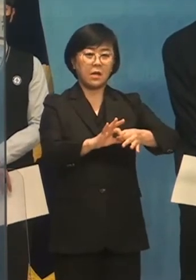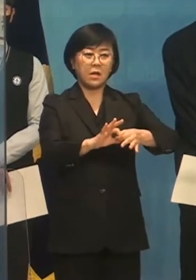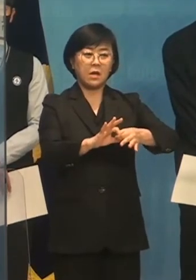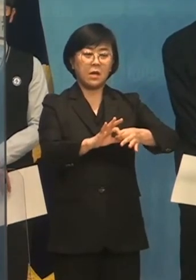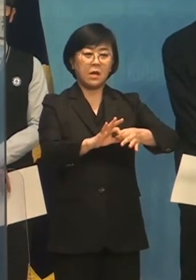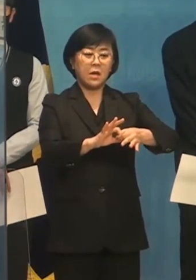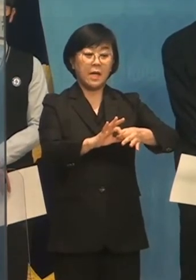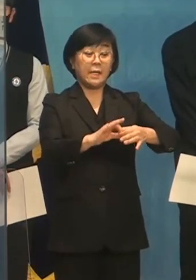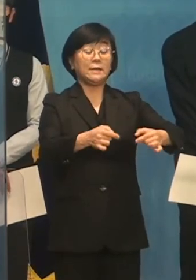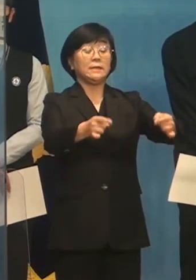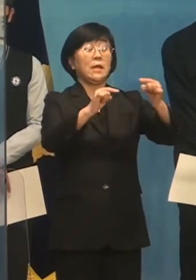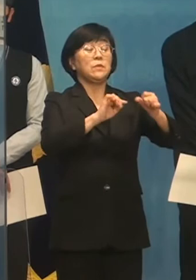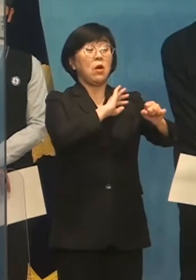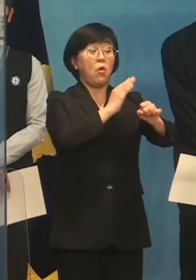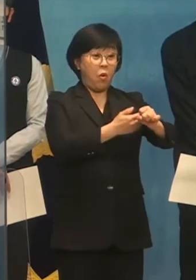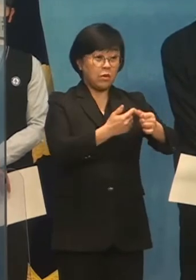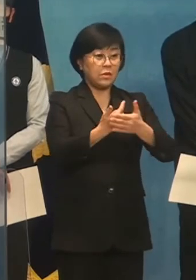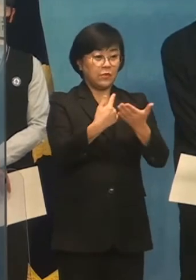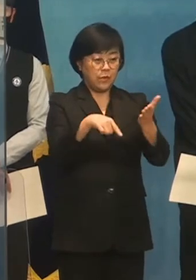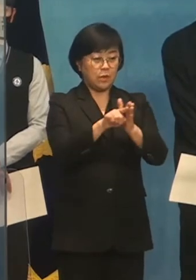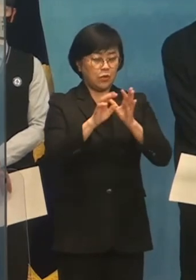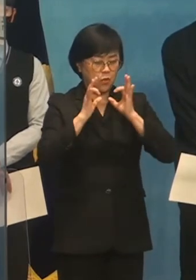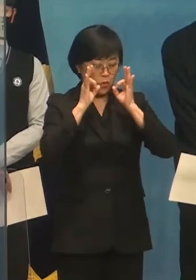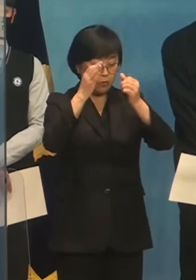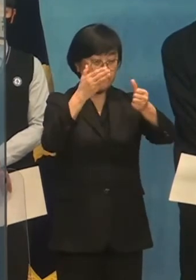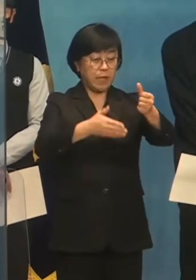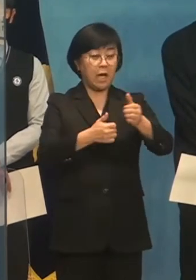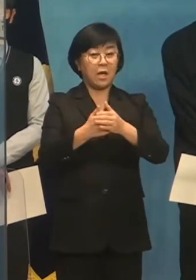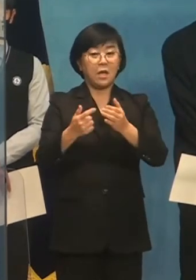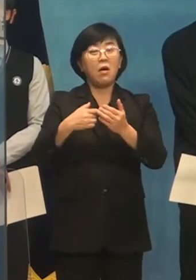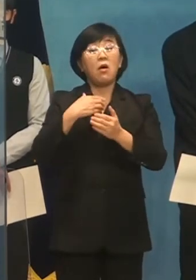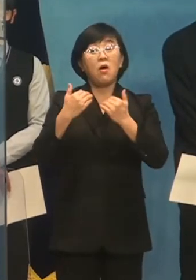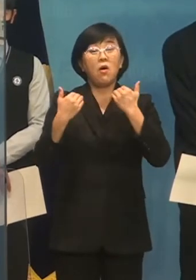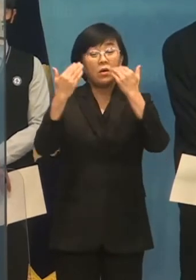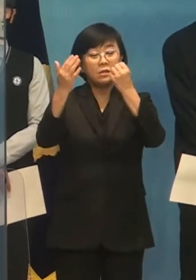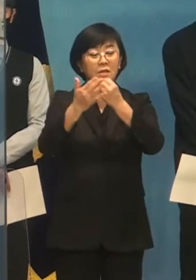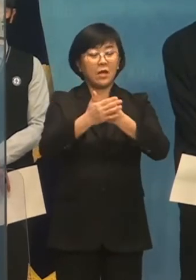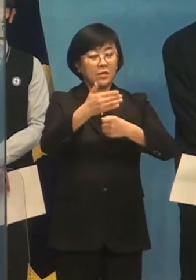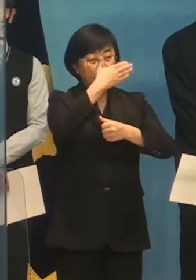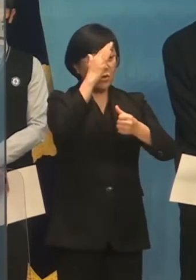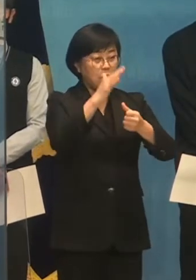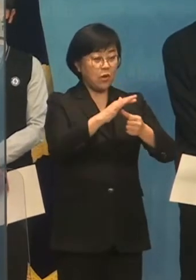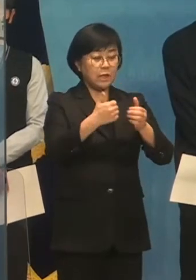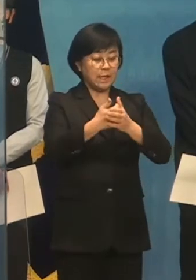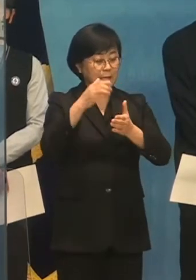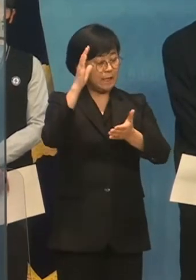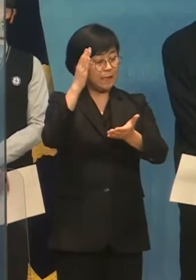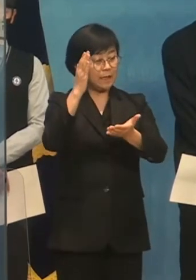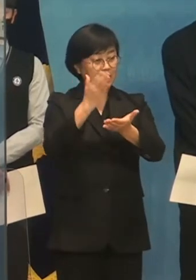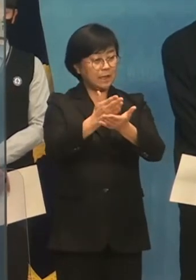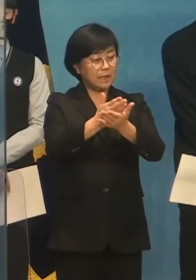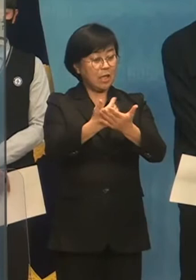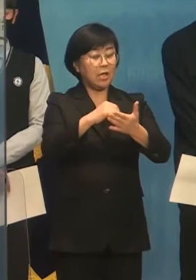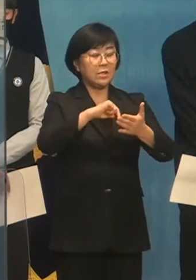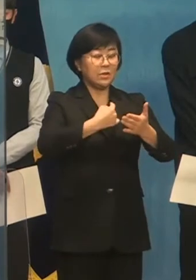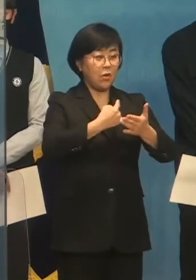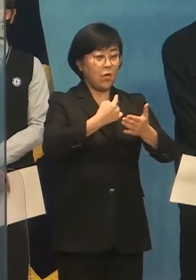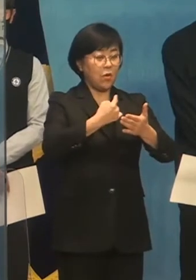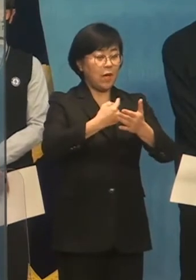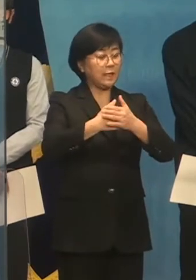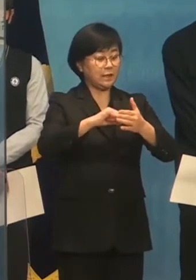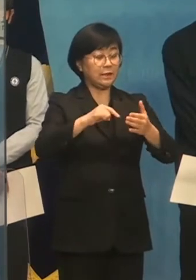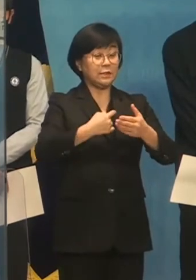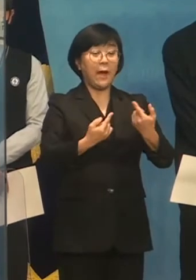지속적인 청정권 확대를 위해 힘써주십시오. 기성세대의 청소년이 기대길 바라지 마십시오. 청소년 스스로 그리고